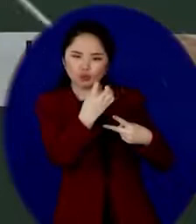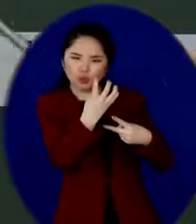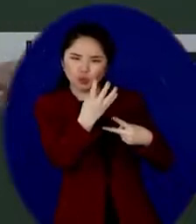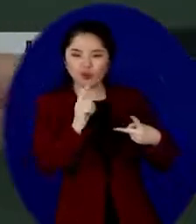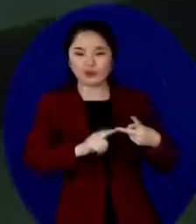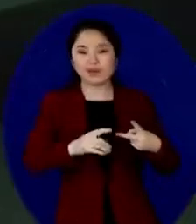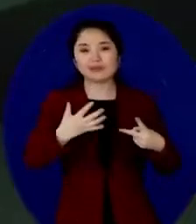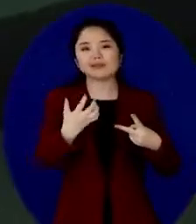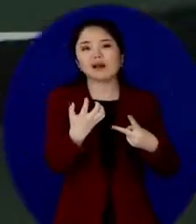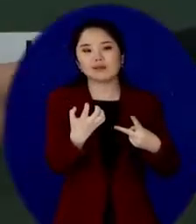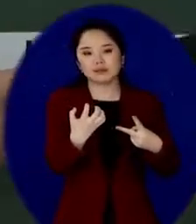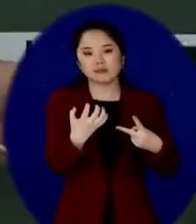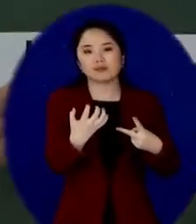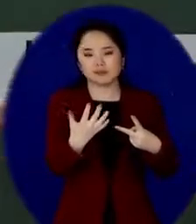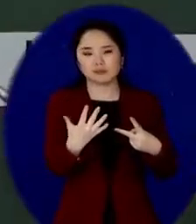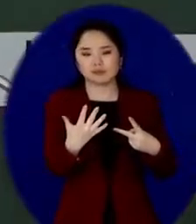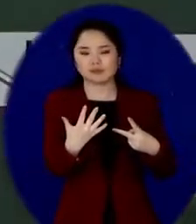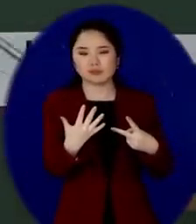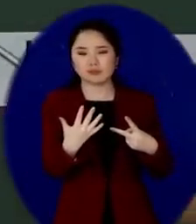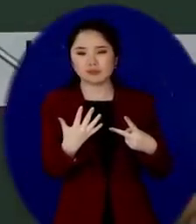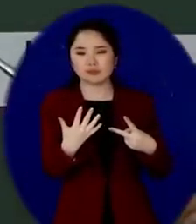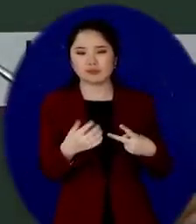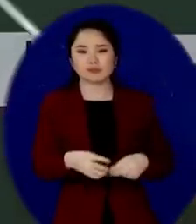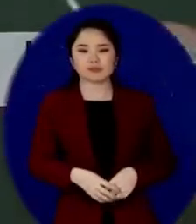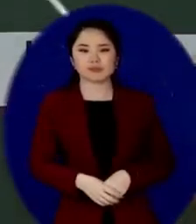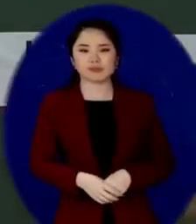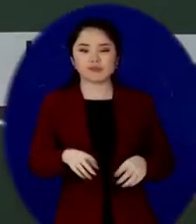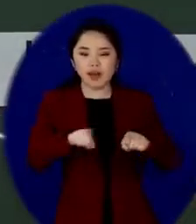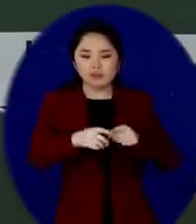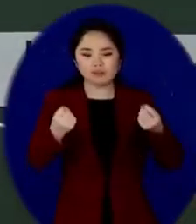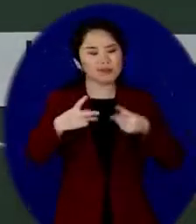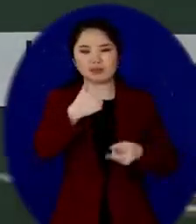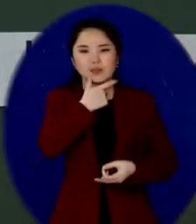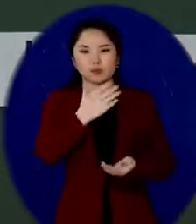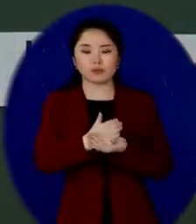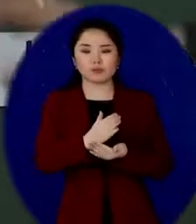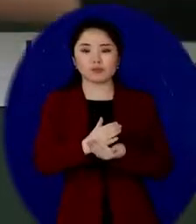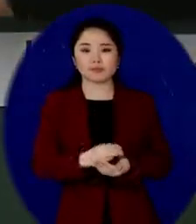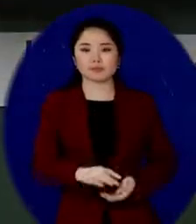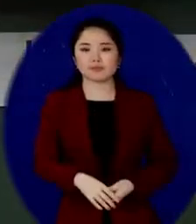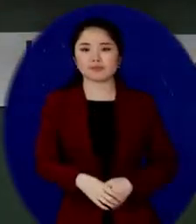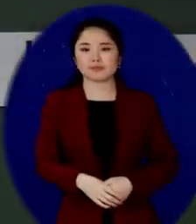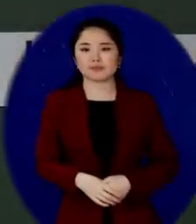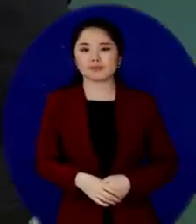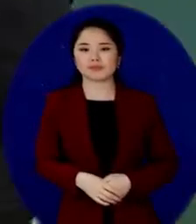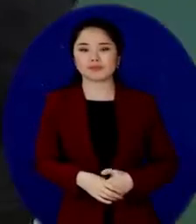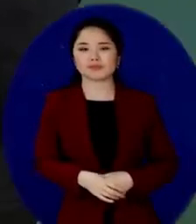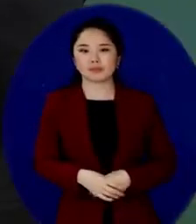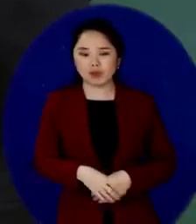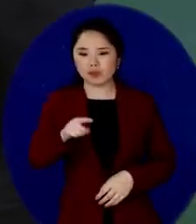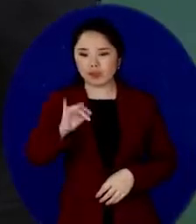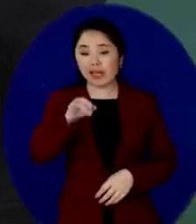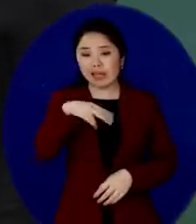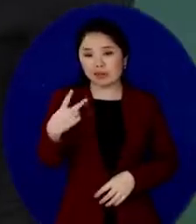4 хавтантай, 2-дүгээр хэсэг нь 5 хавтантай болоод бас тэнцүү хуваагдаж болохгүй байх. За тэгвэл энэ